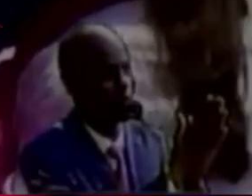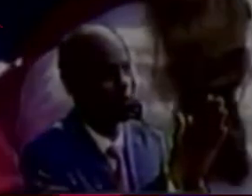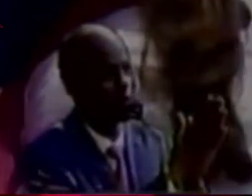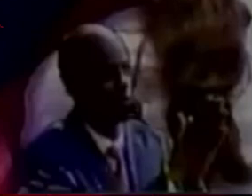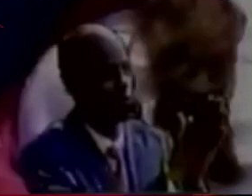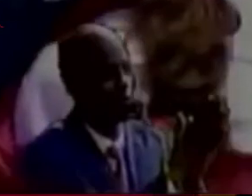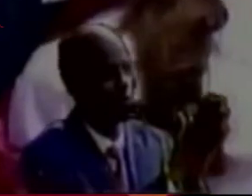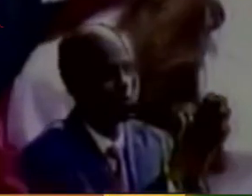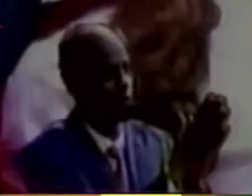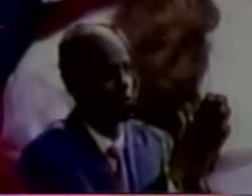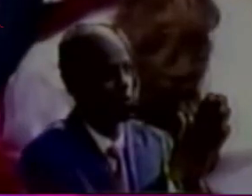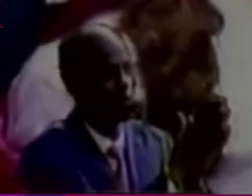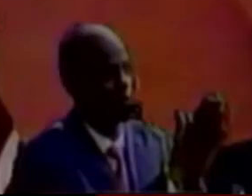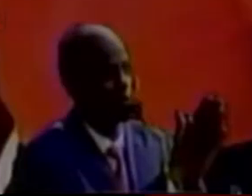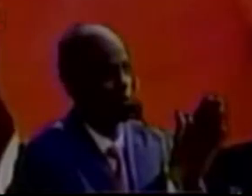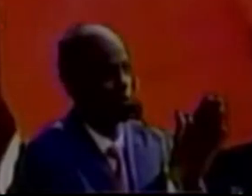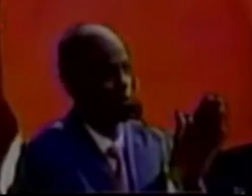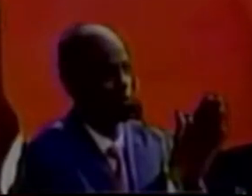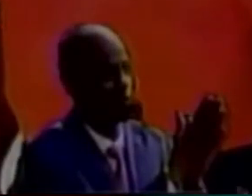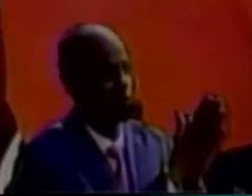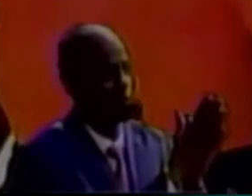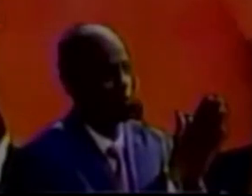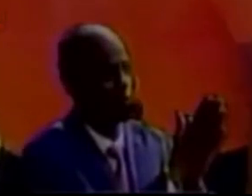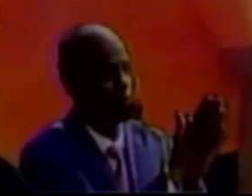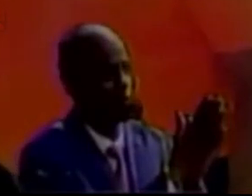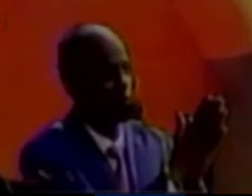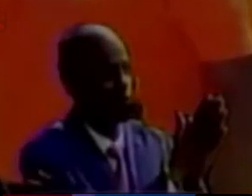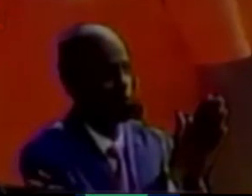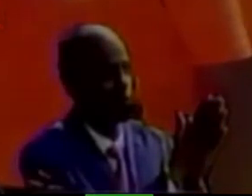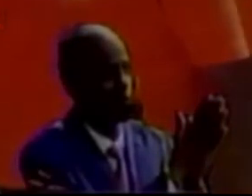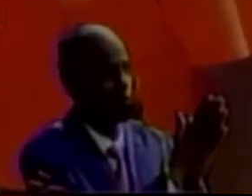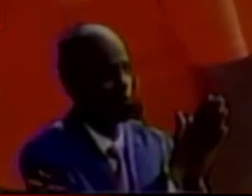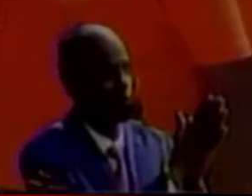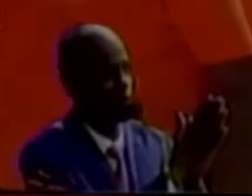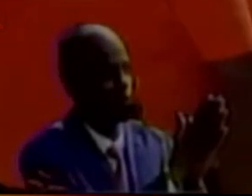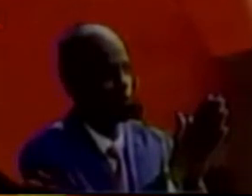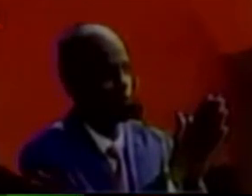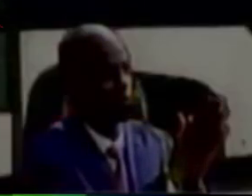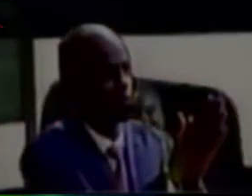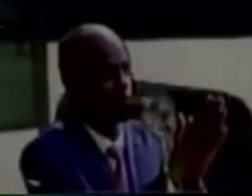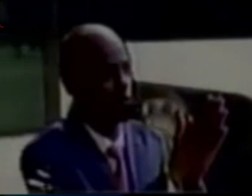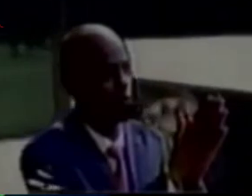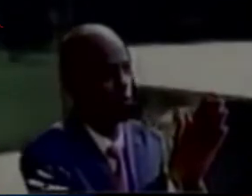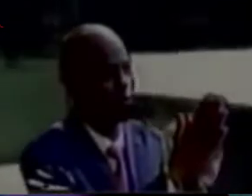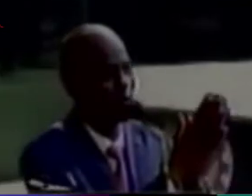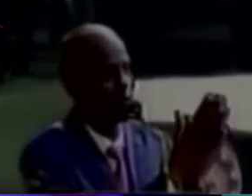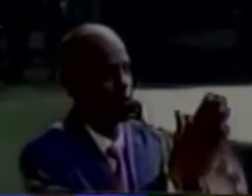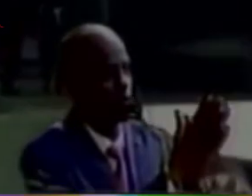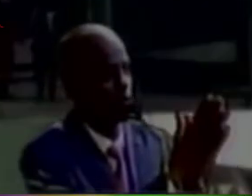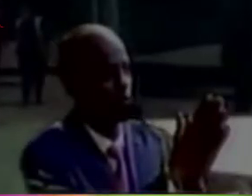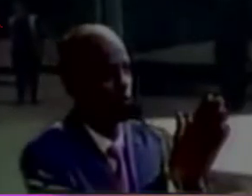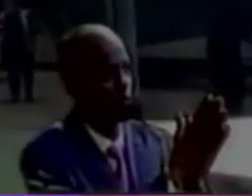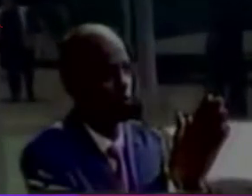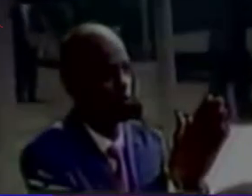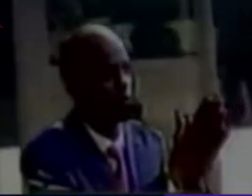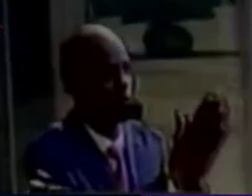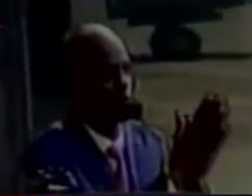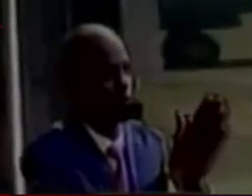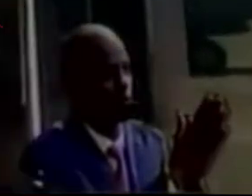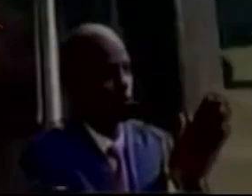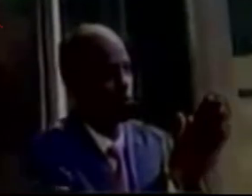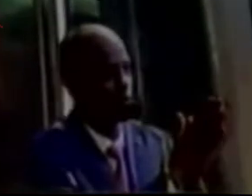un message spécial pour les personnes au sud, durant ce moment que vous êtes trazendo cette